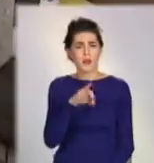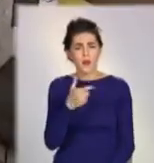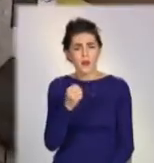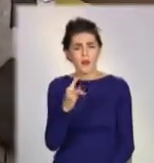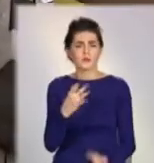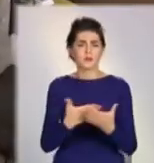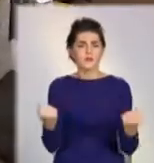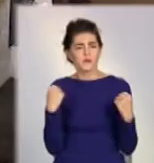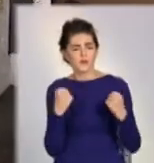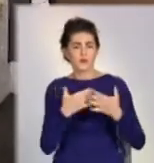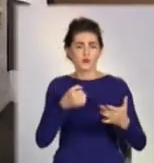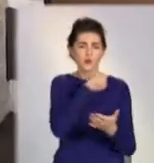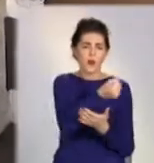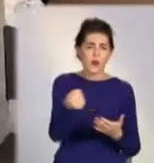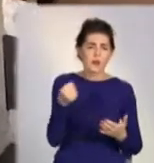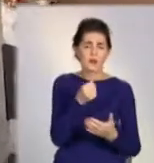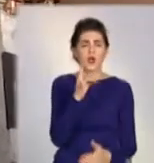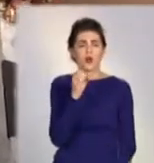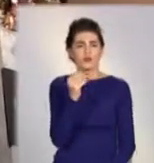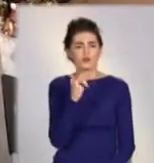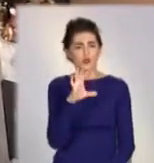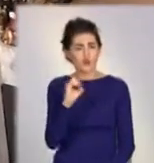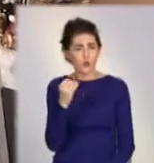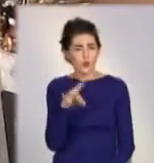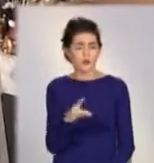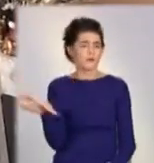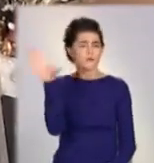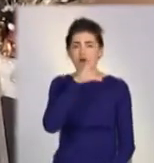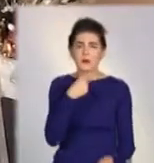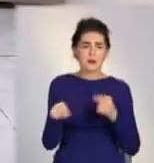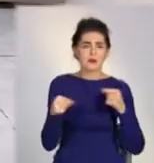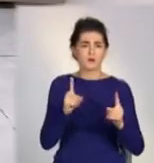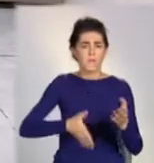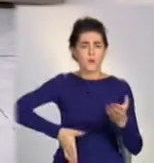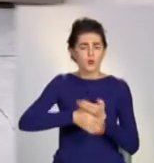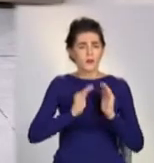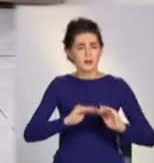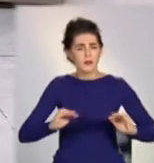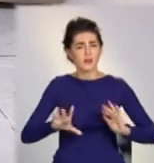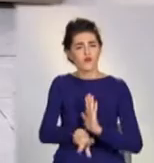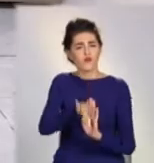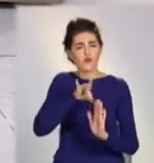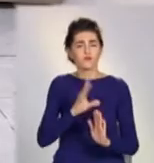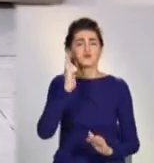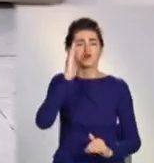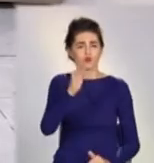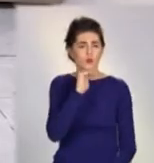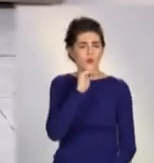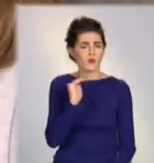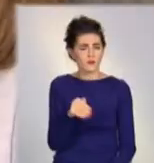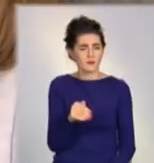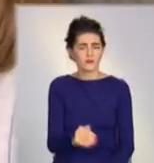барбером, стилістами, журналістом та режисером монтажу. Усе заради того, аби допомогти підліткам визначитися із майбутньою